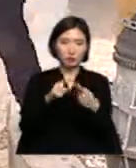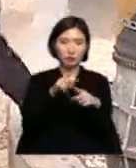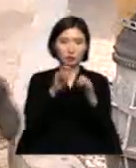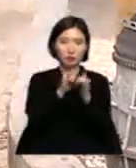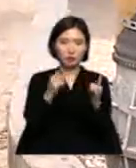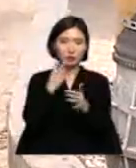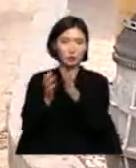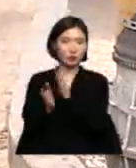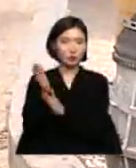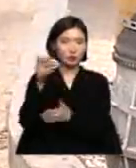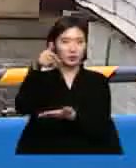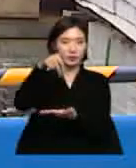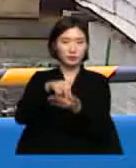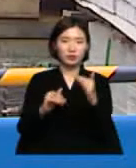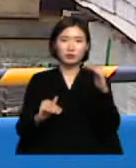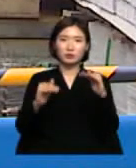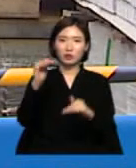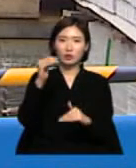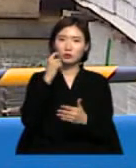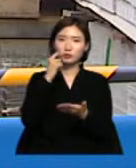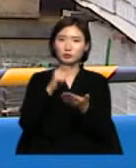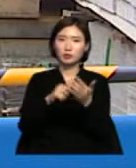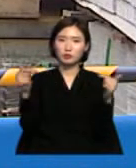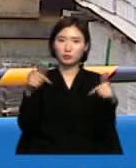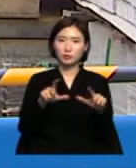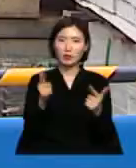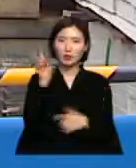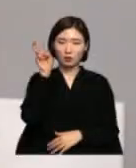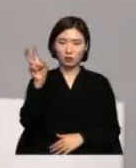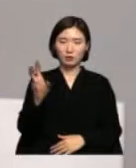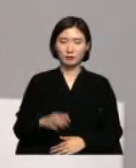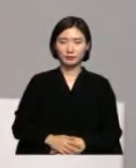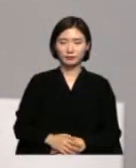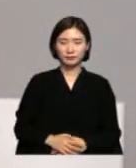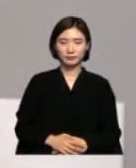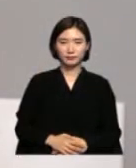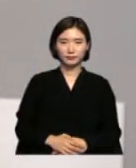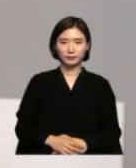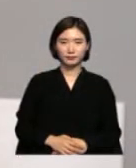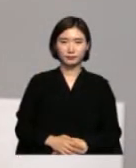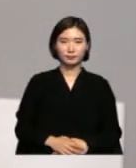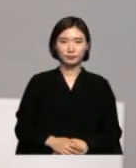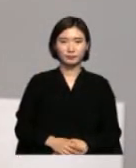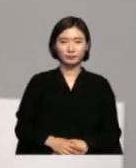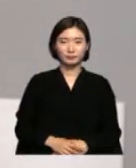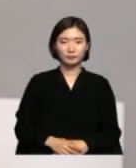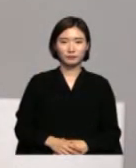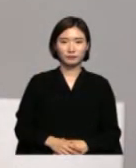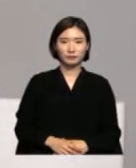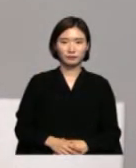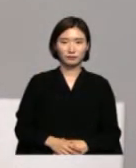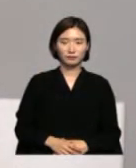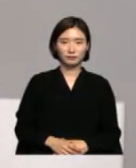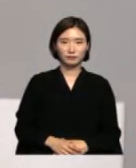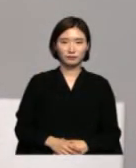주민과 서울시의 입장 차가 쉽게 좁혀지지 않고 있습니다. 딜라이브 서울 경기 케이블 TV 진기훈입니다.